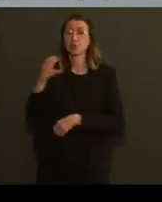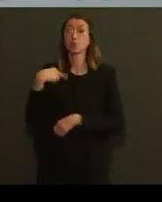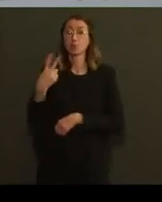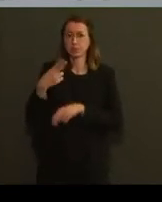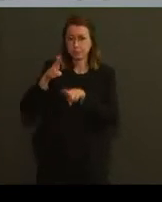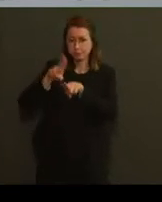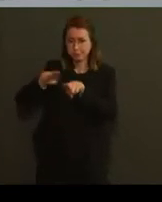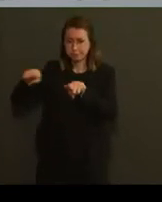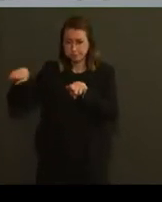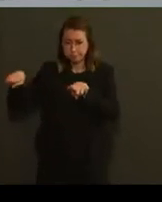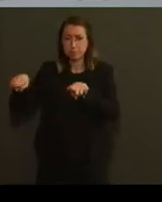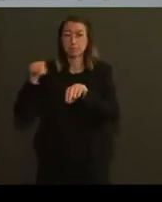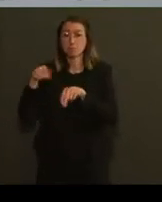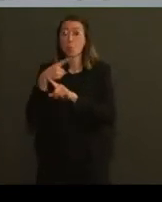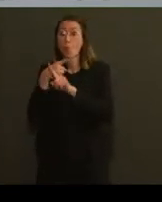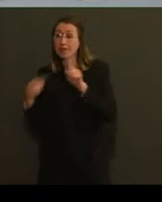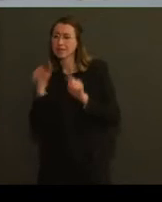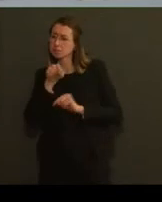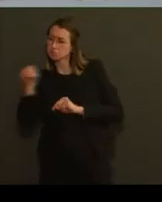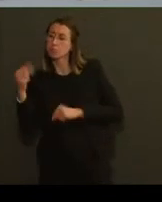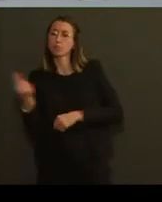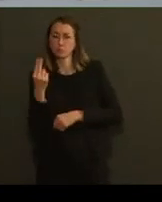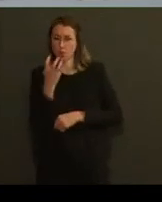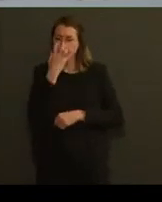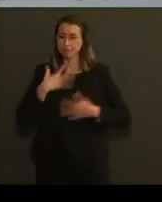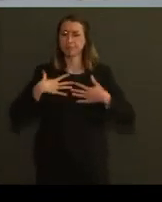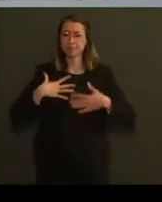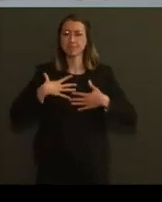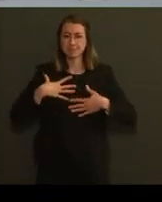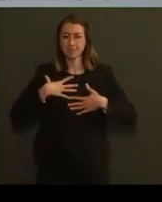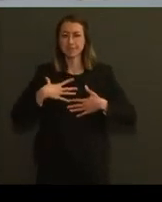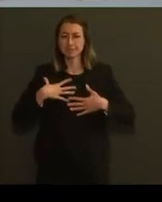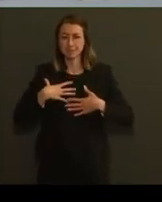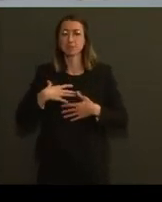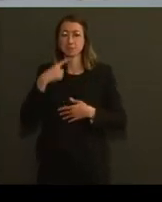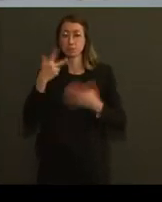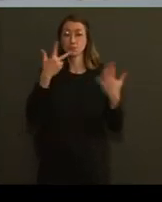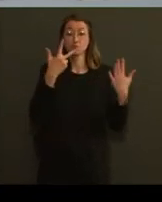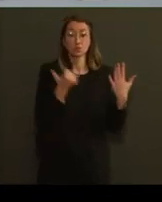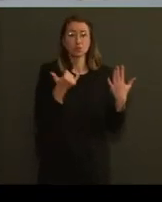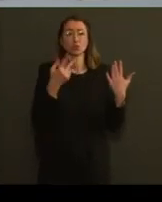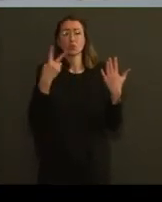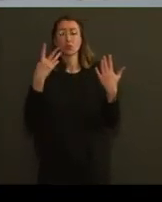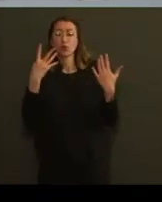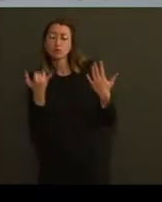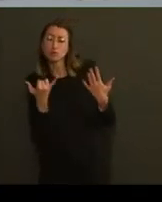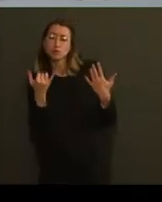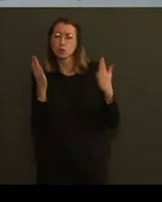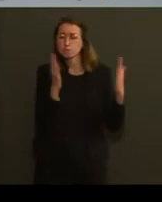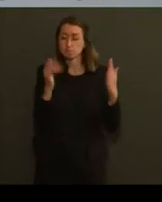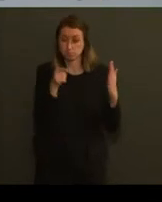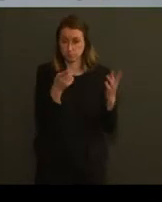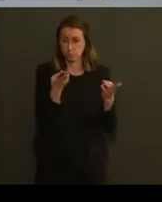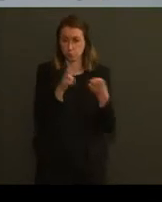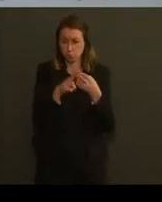Le nombre de lits d'hôpitaux utilisés double donc tous les 8 à 9 jours. Il est